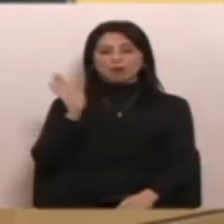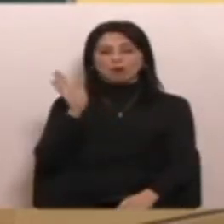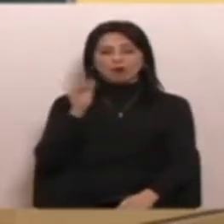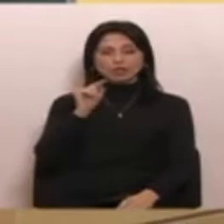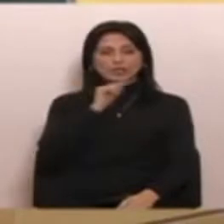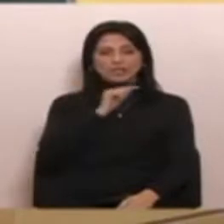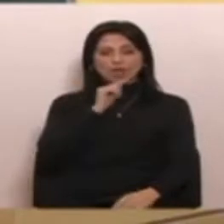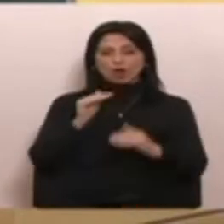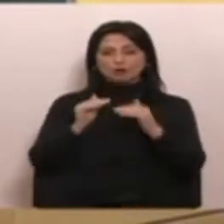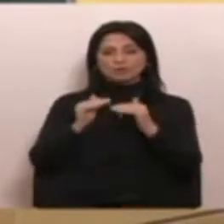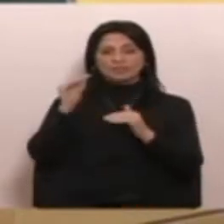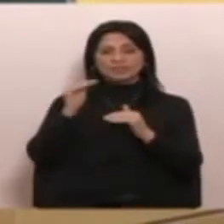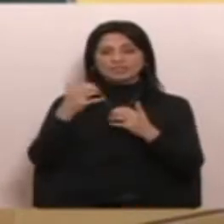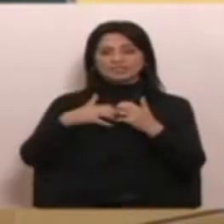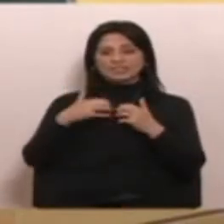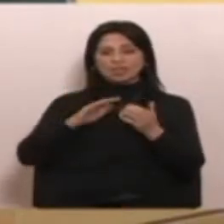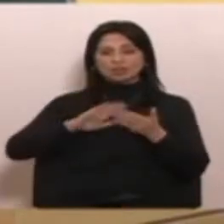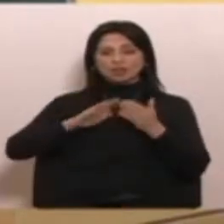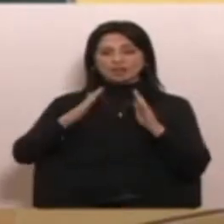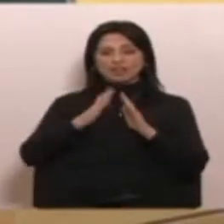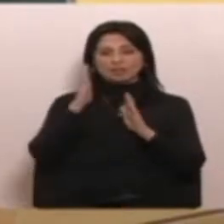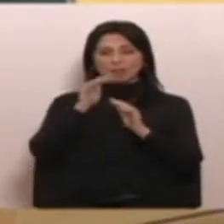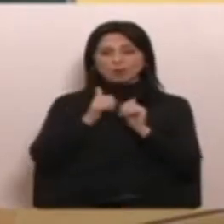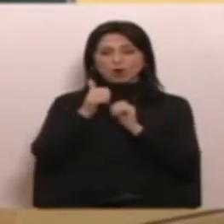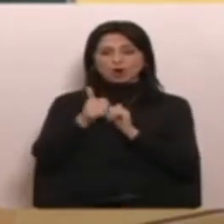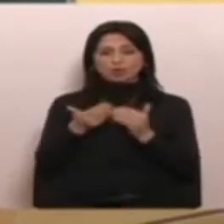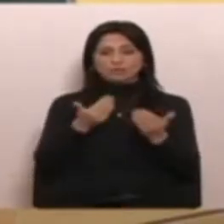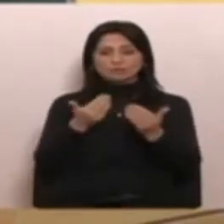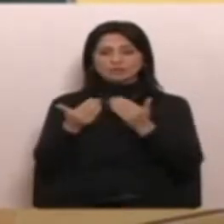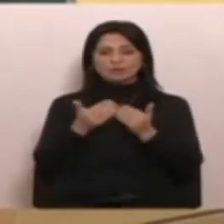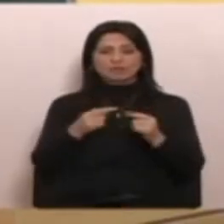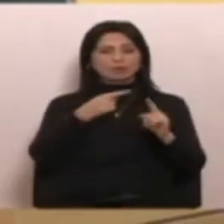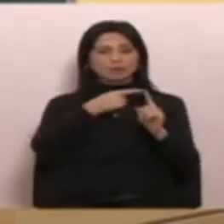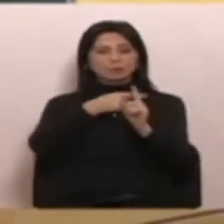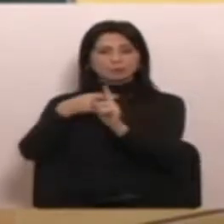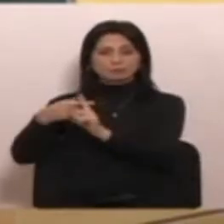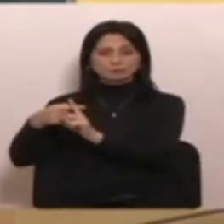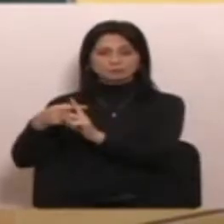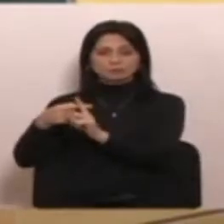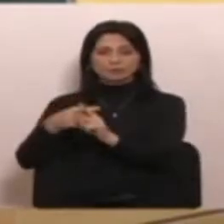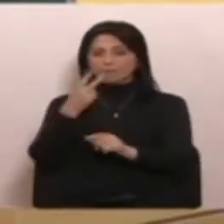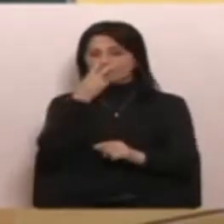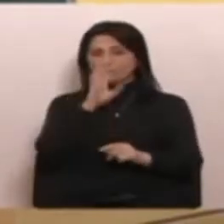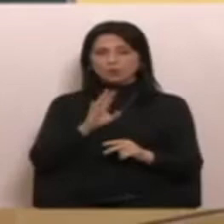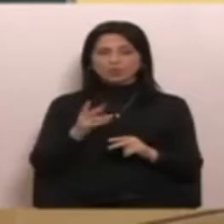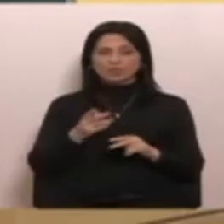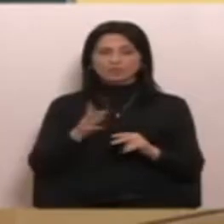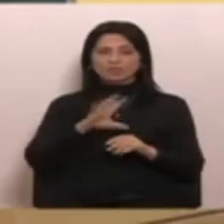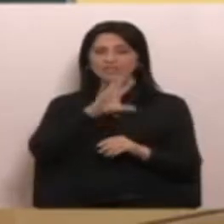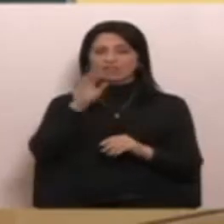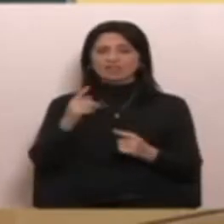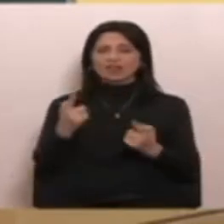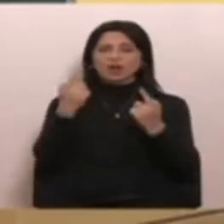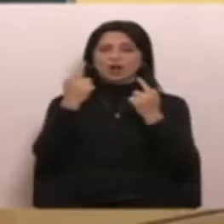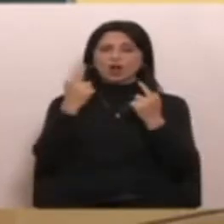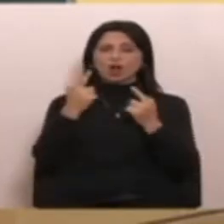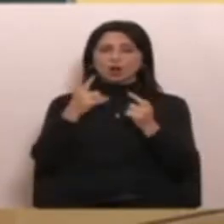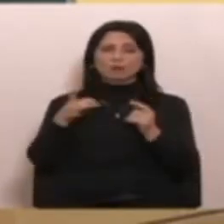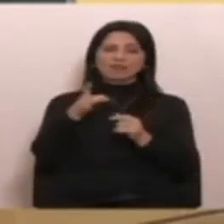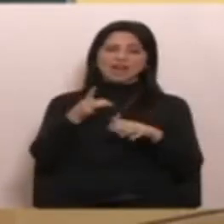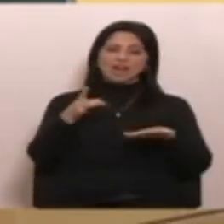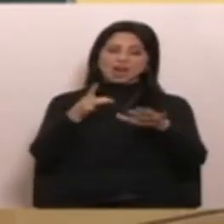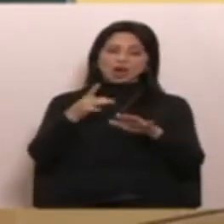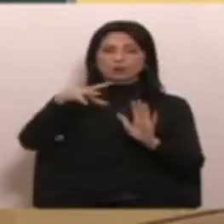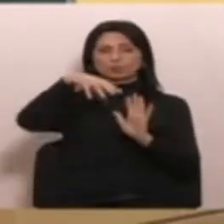ეკონომიკური ზრდის საშუალოვადიან პროგნოზებთან მიმართებაში არის პოზიტიური, მიუხედავად ყველა გლობალური, რეგიონალური თუ